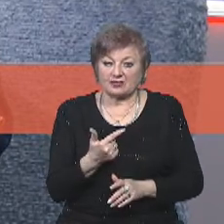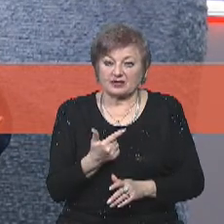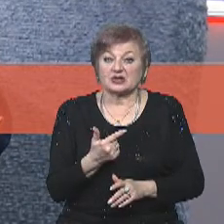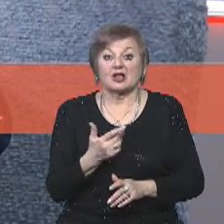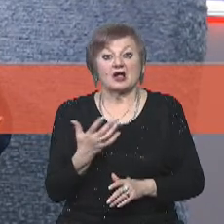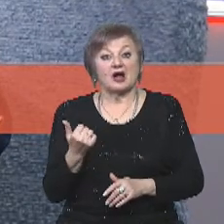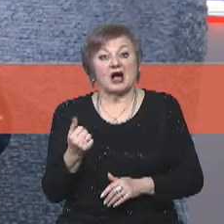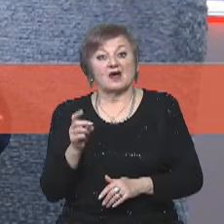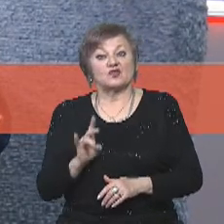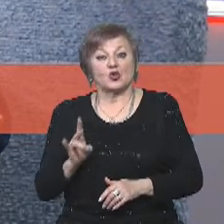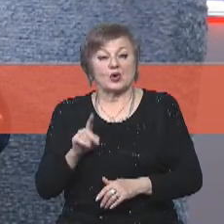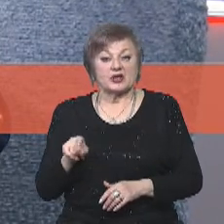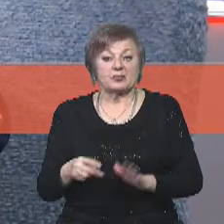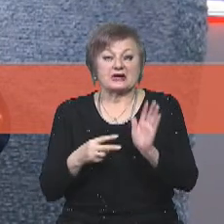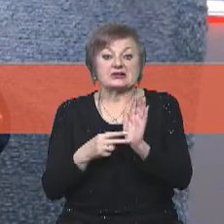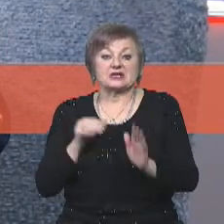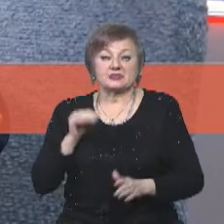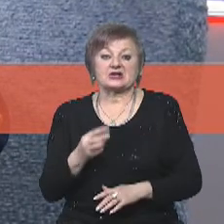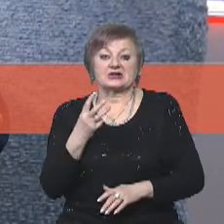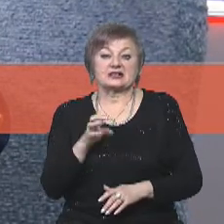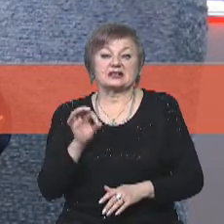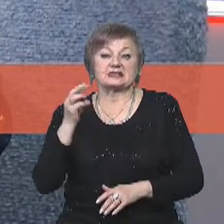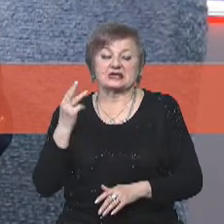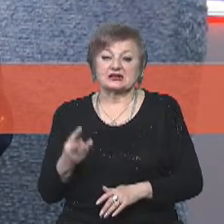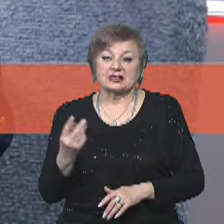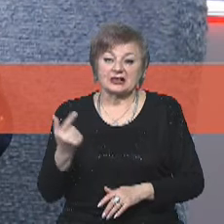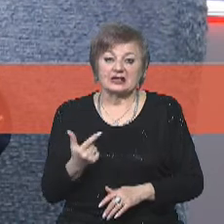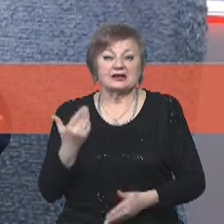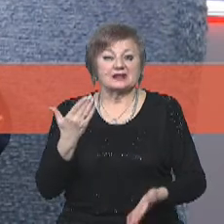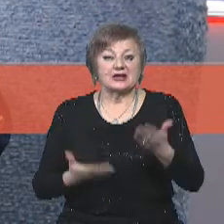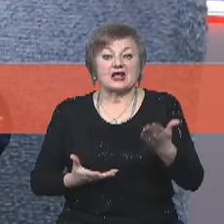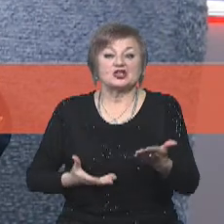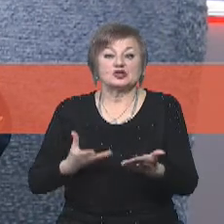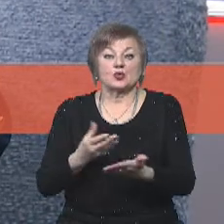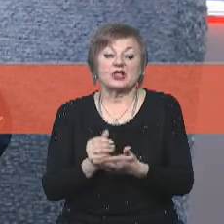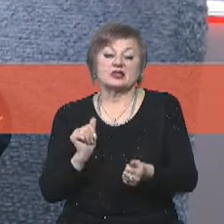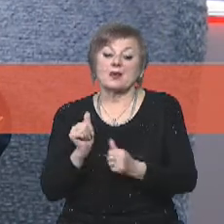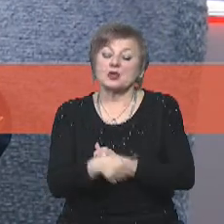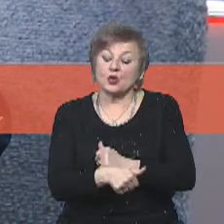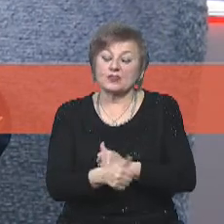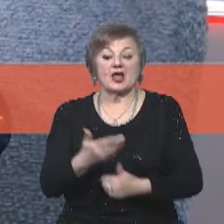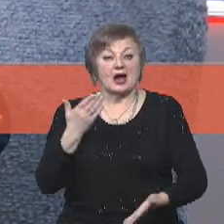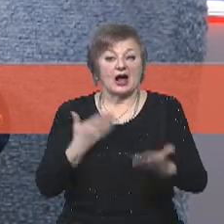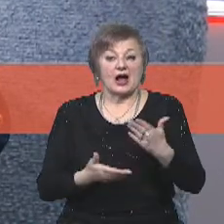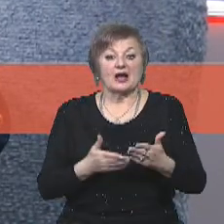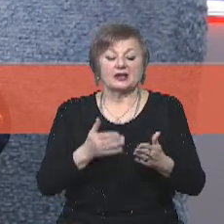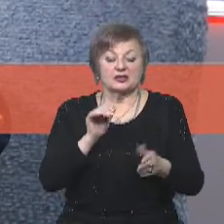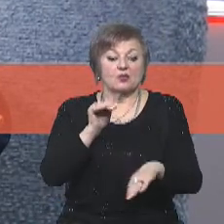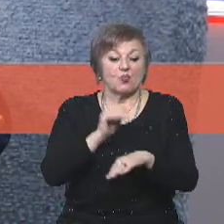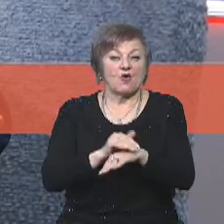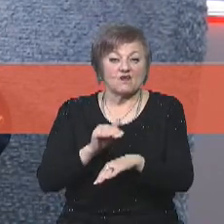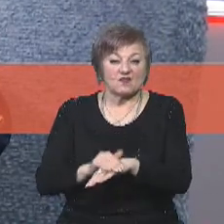копійок, а вже з листопада це 7033 гривні, якщо оплачувати наперед. А якщо по факту, то це